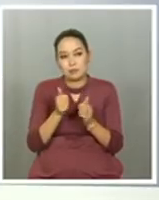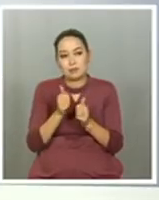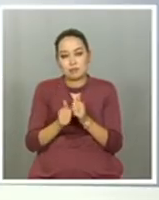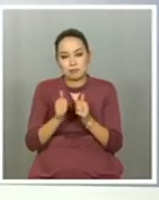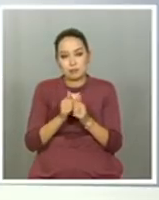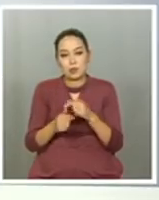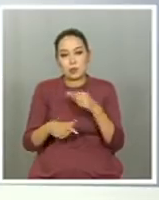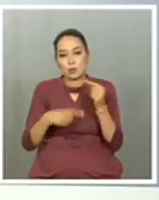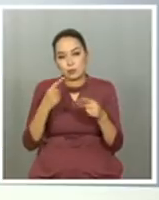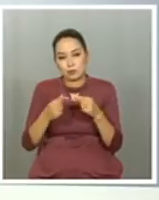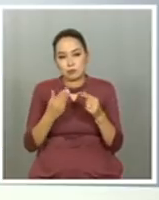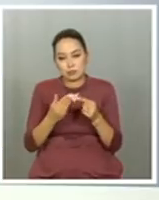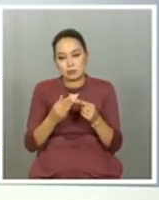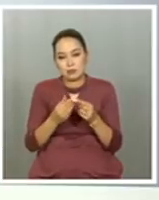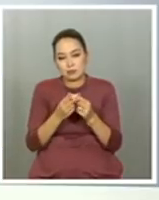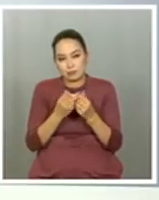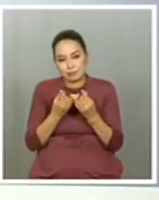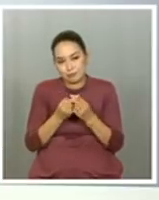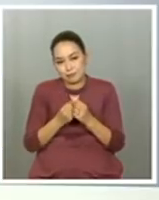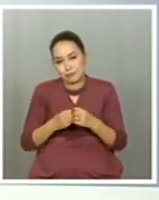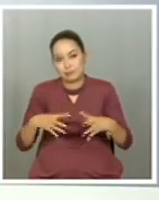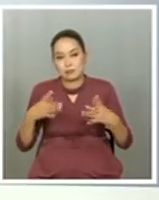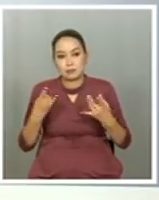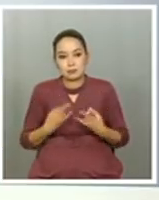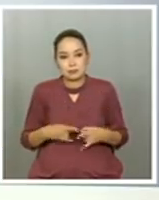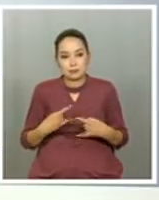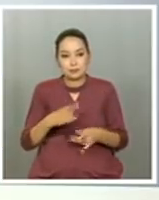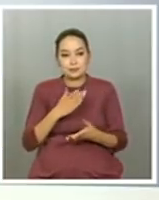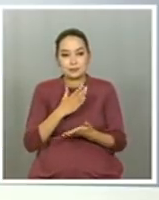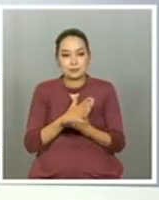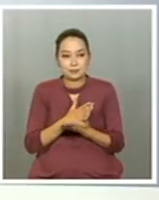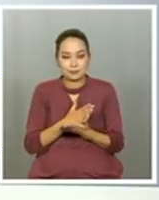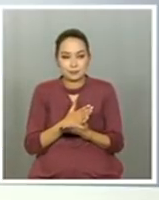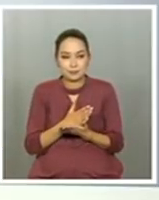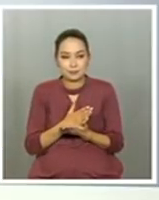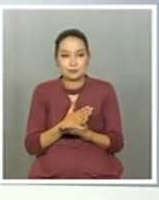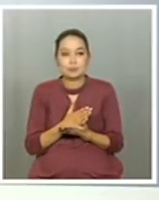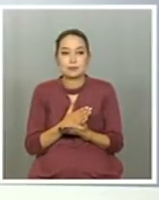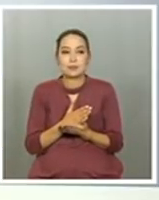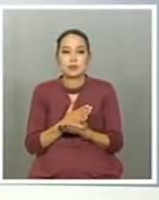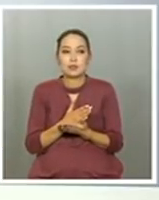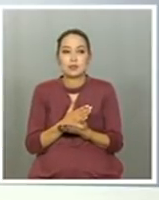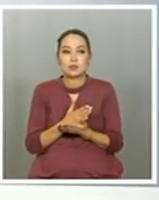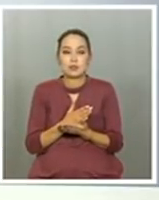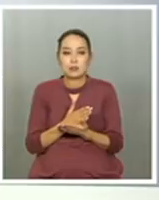болады. Саны өзгеріп отырады. Сол сияқты